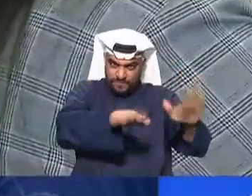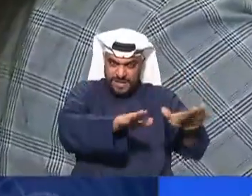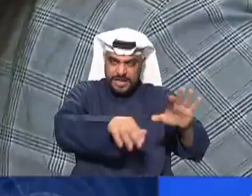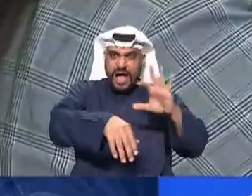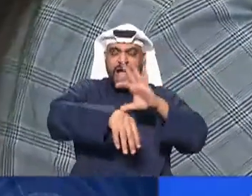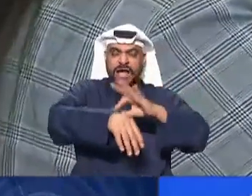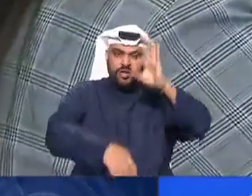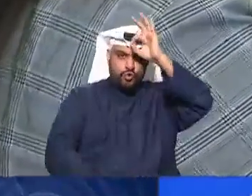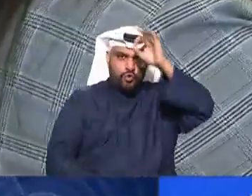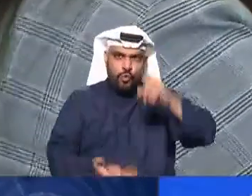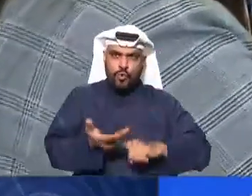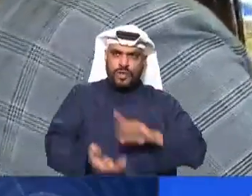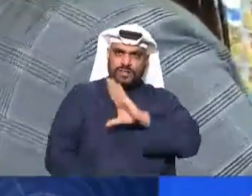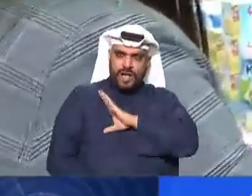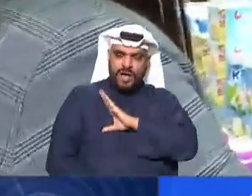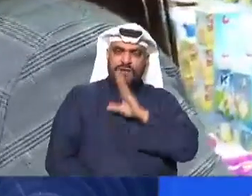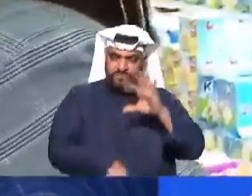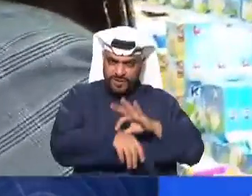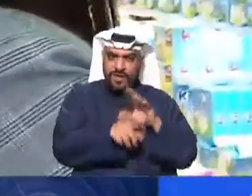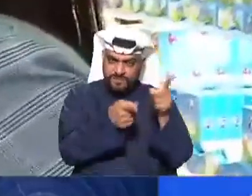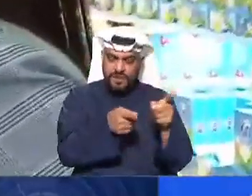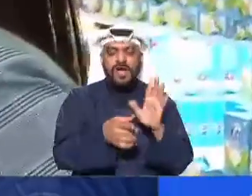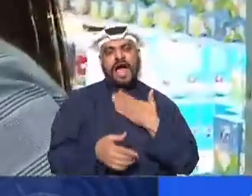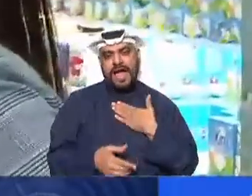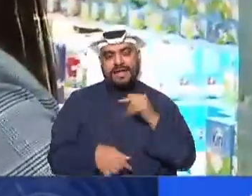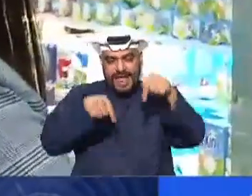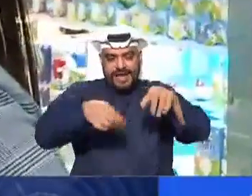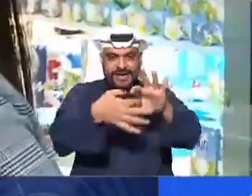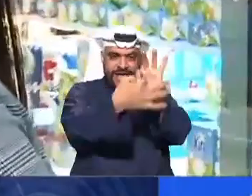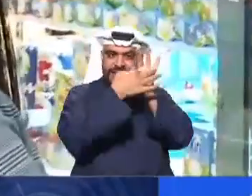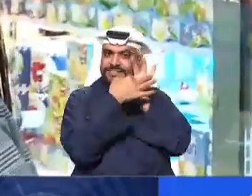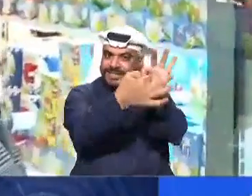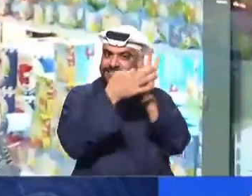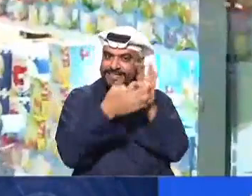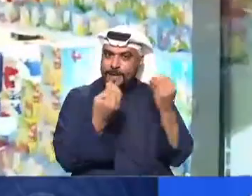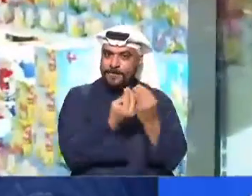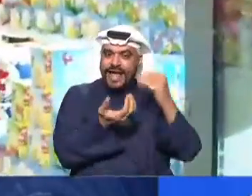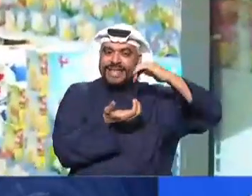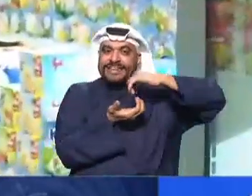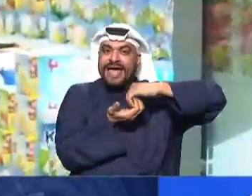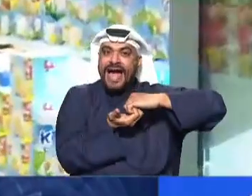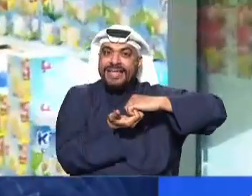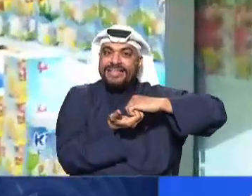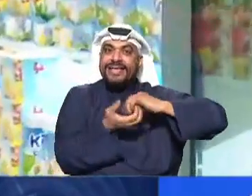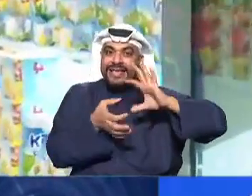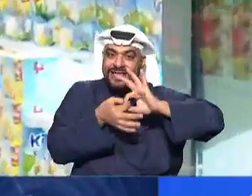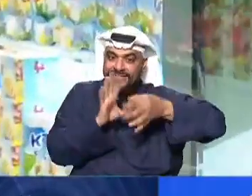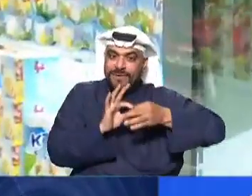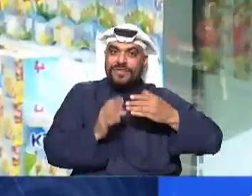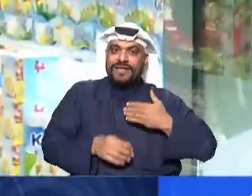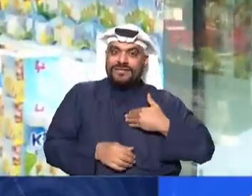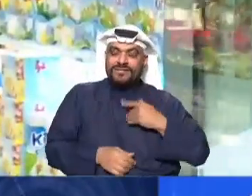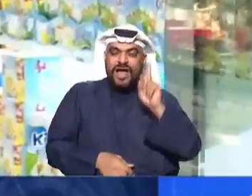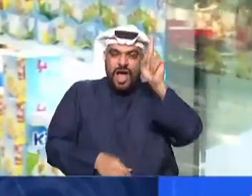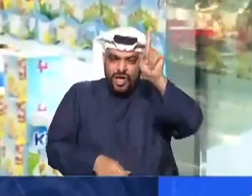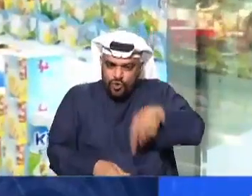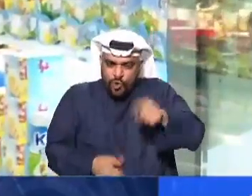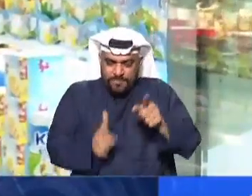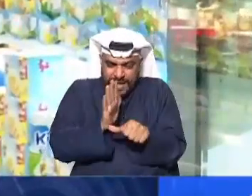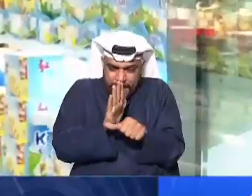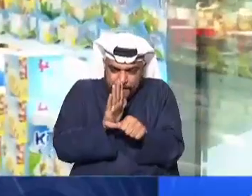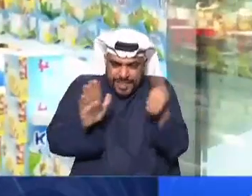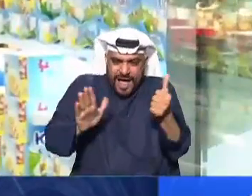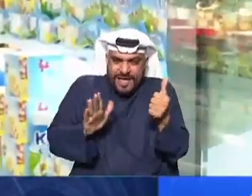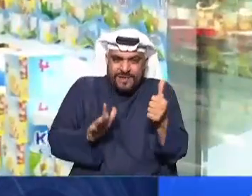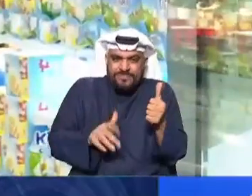على قاعد ننسق ويا وزارة الداخلية ويا اتحاد الجمعيات في أي دور قاعد نفتح، لأن الأول يوم ما في تنسيق،